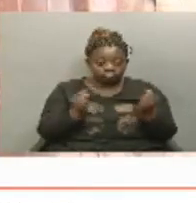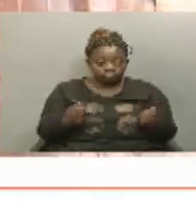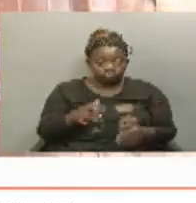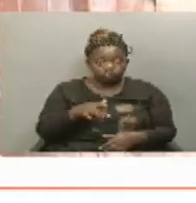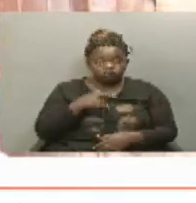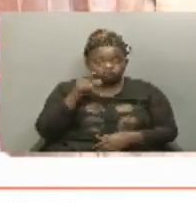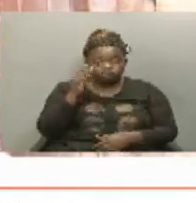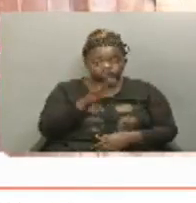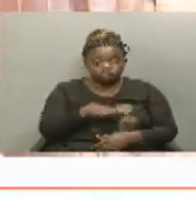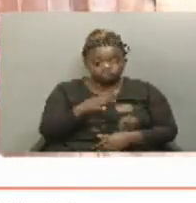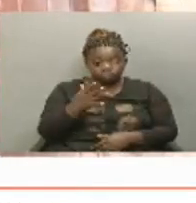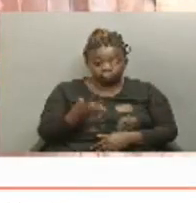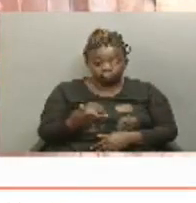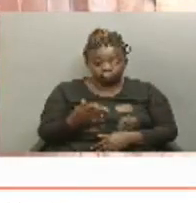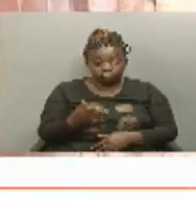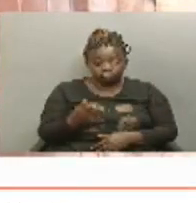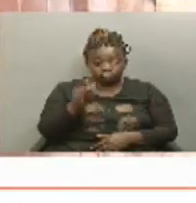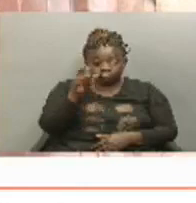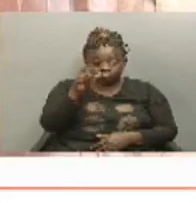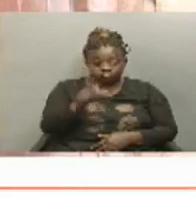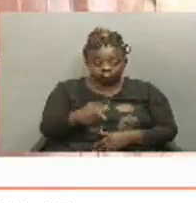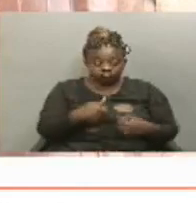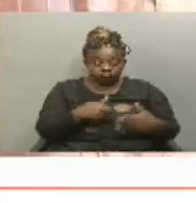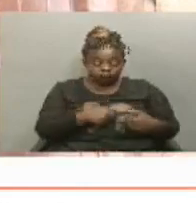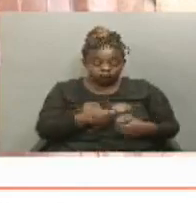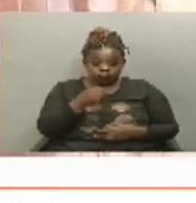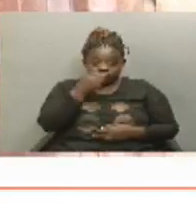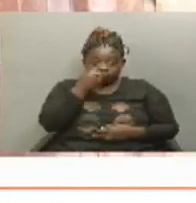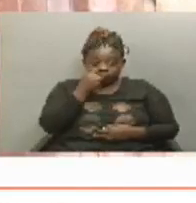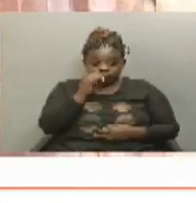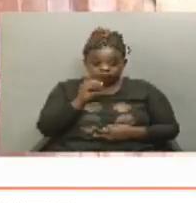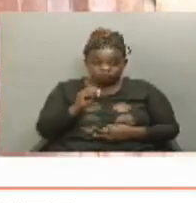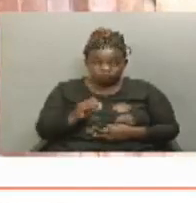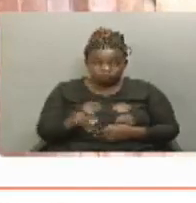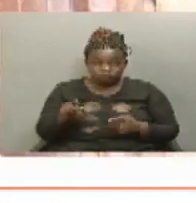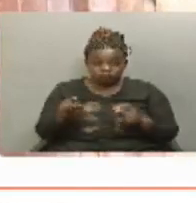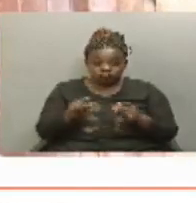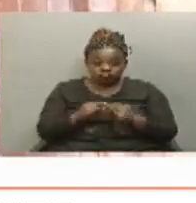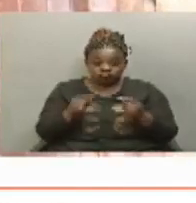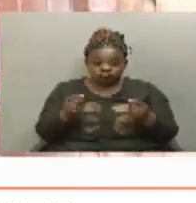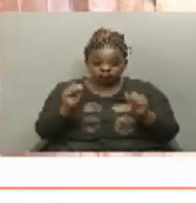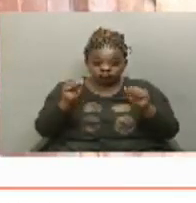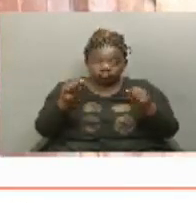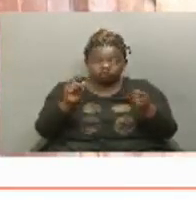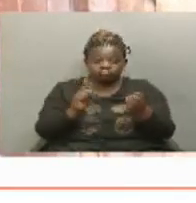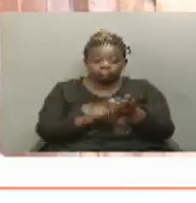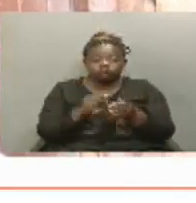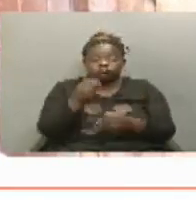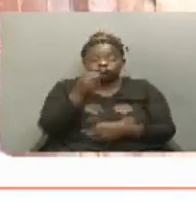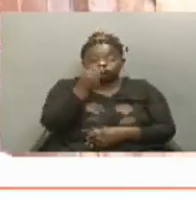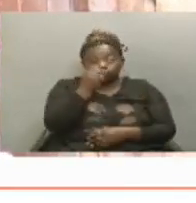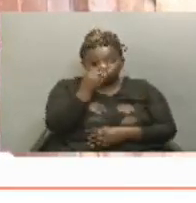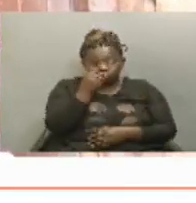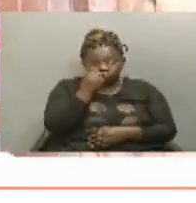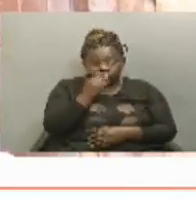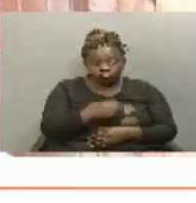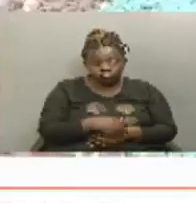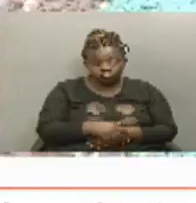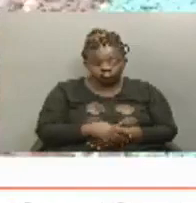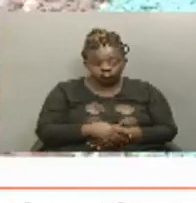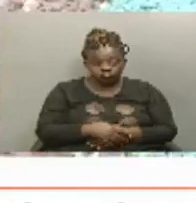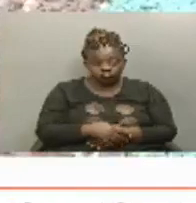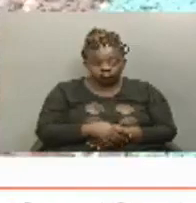kinkwasa ennaku nga gwayonka tannalya ate nga naye ayina okufuna ekyokola ki